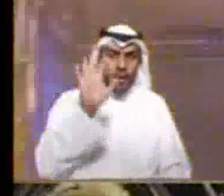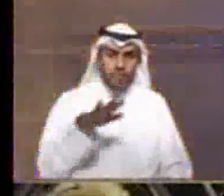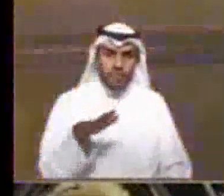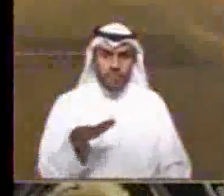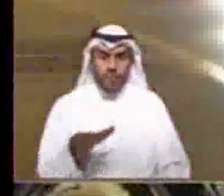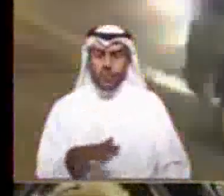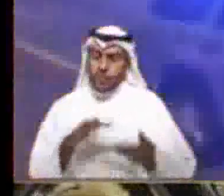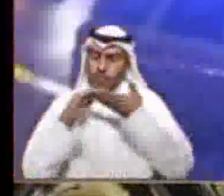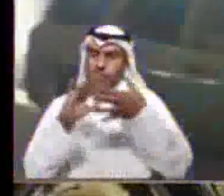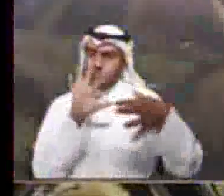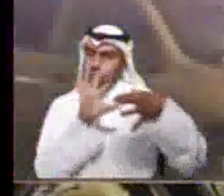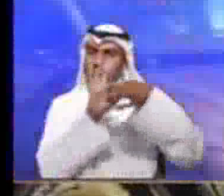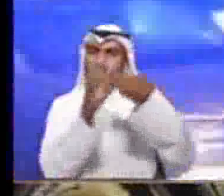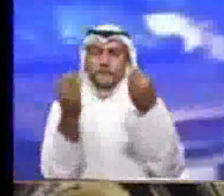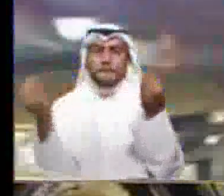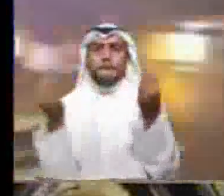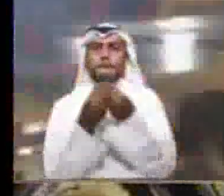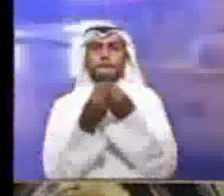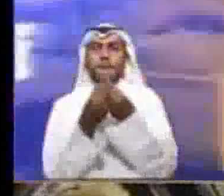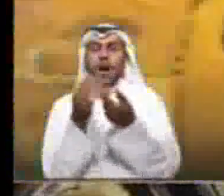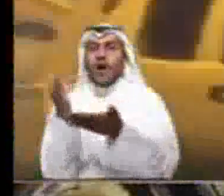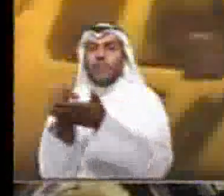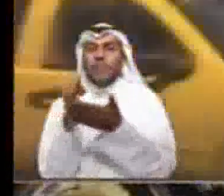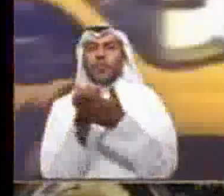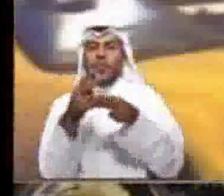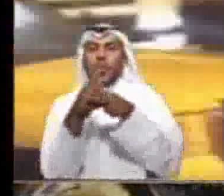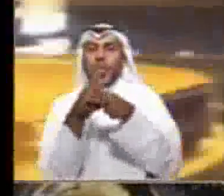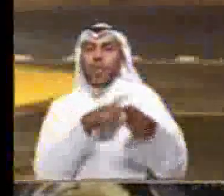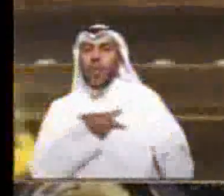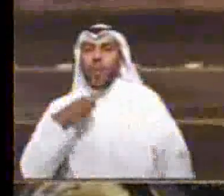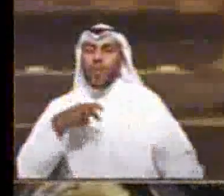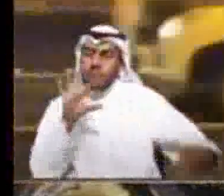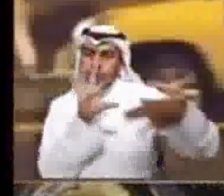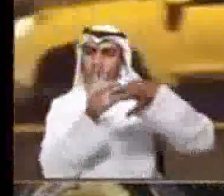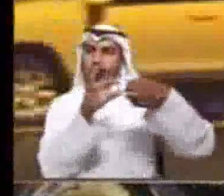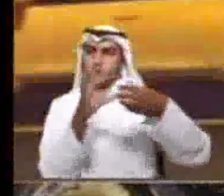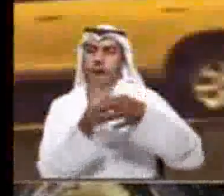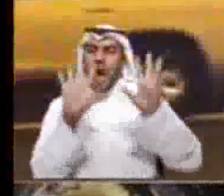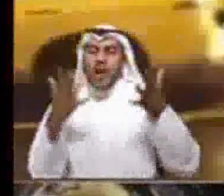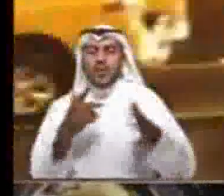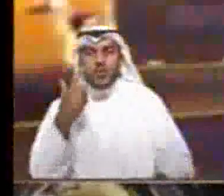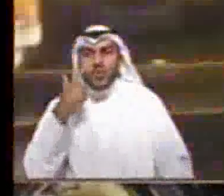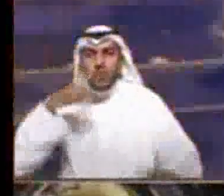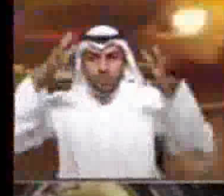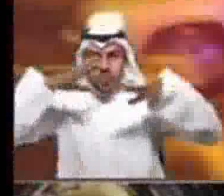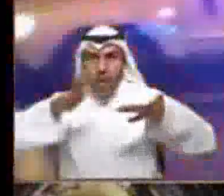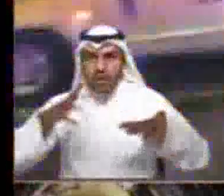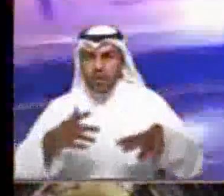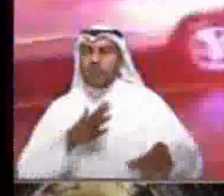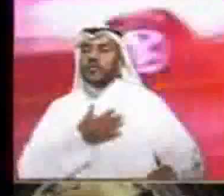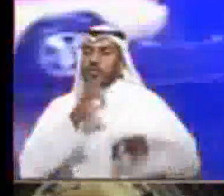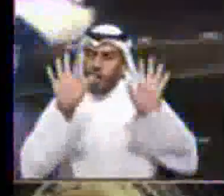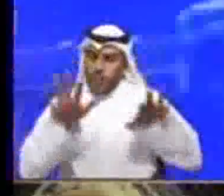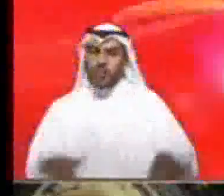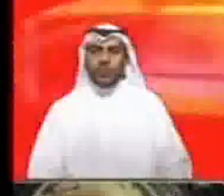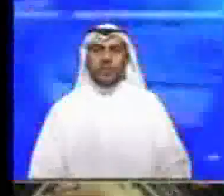مرتبطة مباشرة مع غرفة الطوارئ الرئيسية للدولة لمتابعة التطورات المناخية. وزارة الصحة